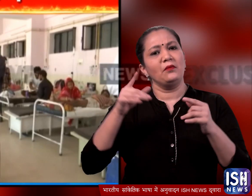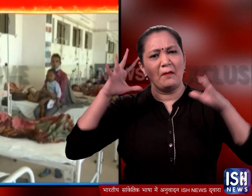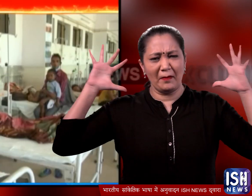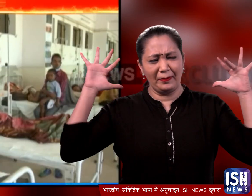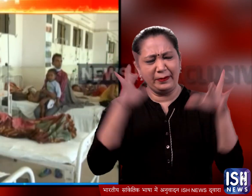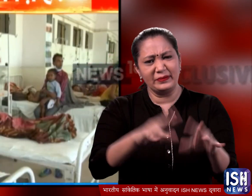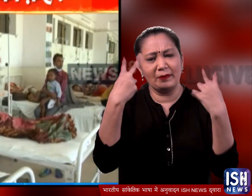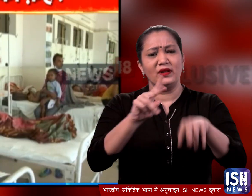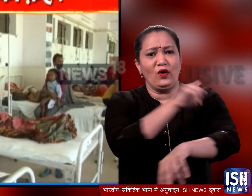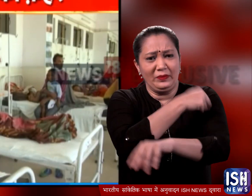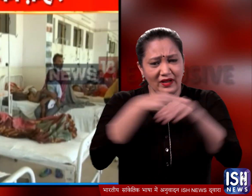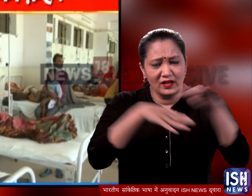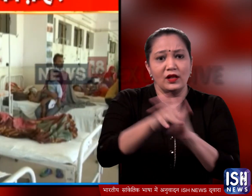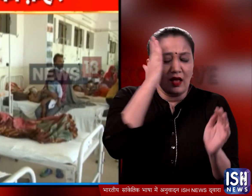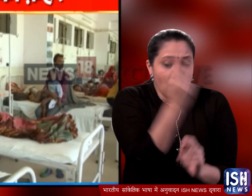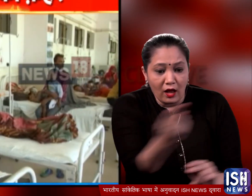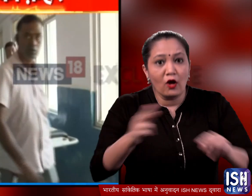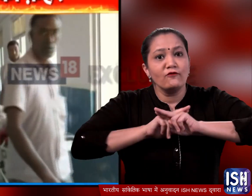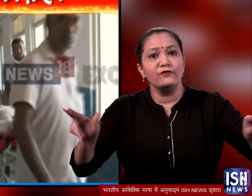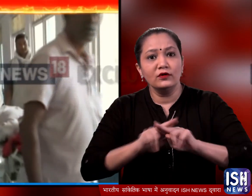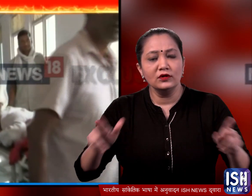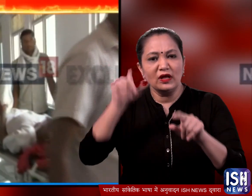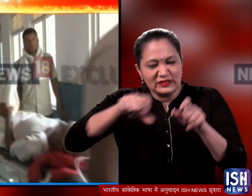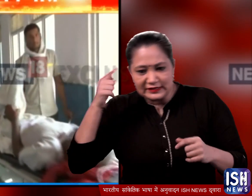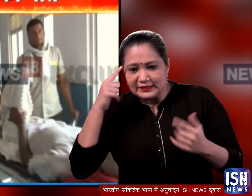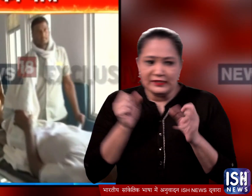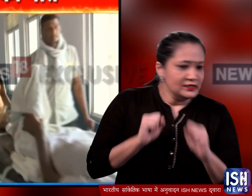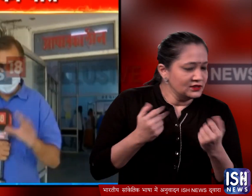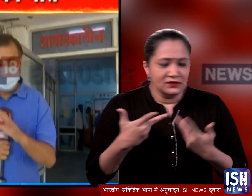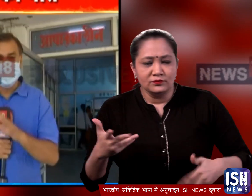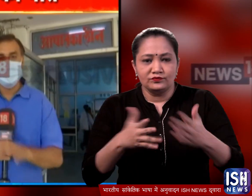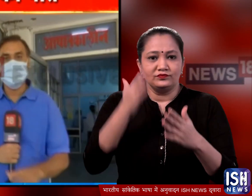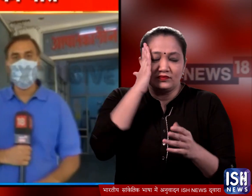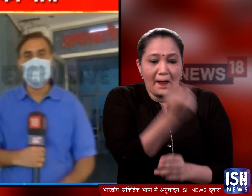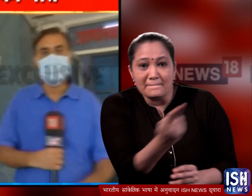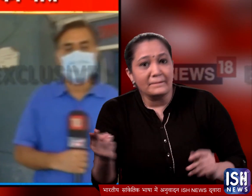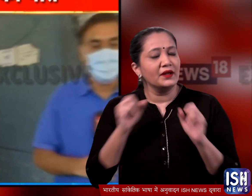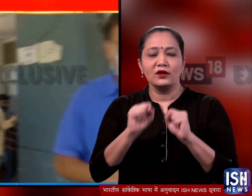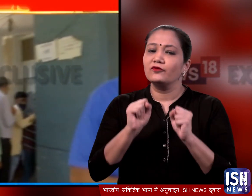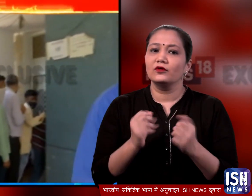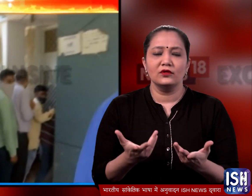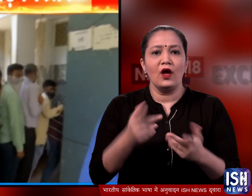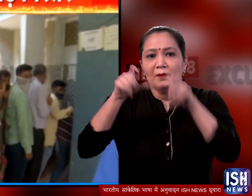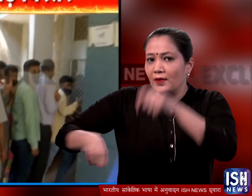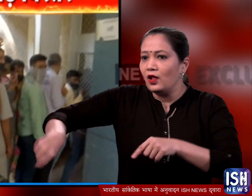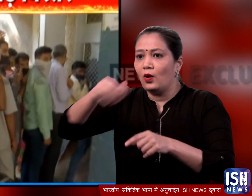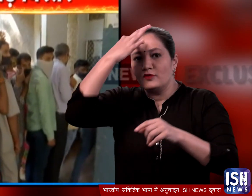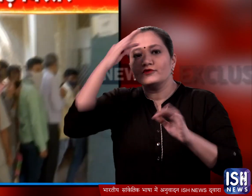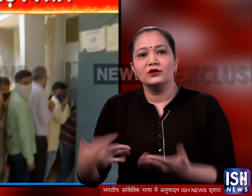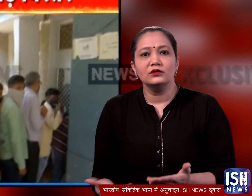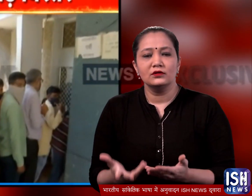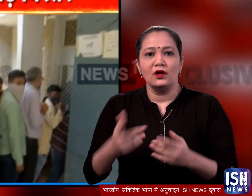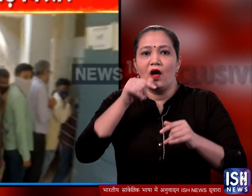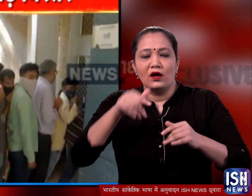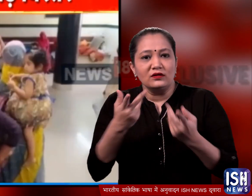भीड़ दिखी। हालत यह हो गई कि अस्पतालों में बिस्तर कम पड़ गए और लोग इलाज के लिए परेशान होते दिखे। बेड का संकट है और मरीज काफी परेशान है क्योंकि